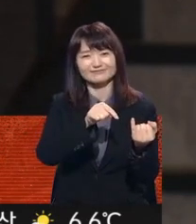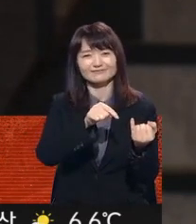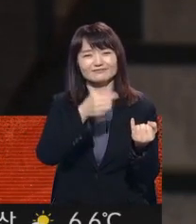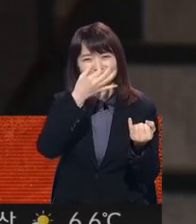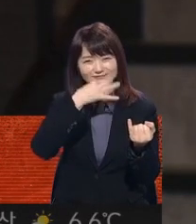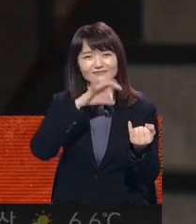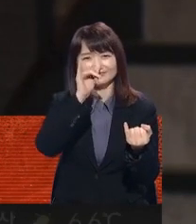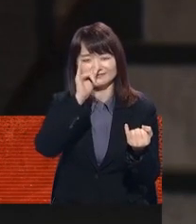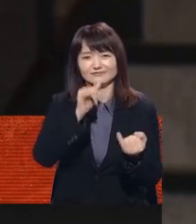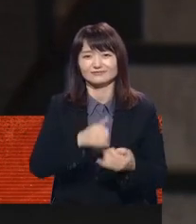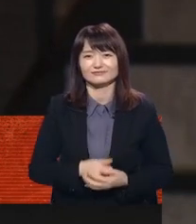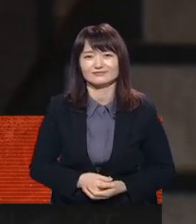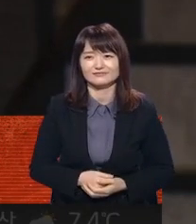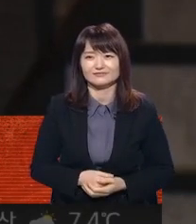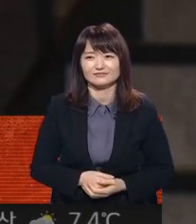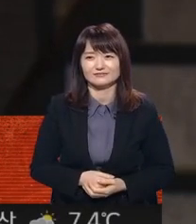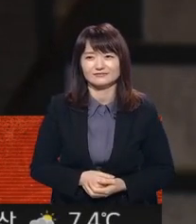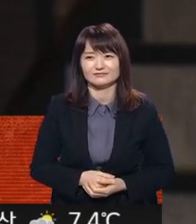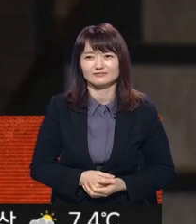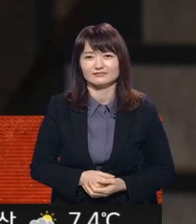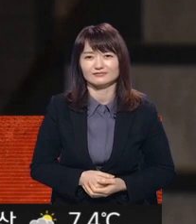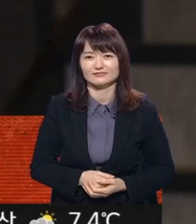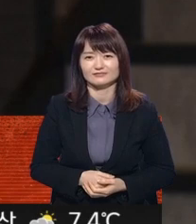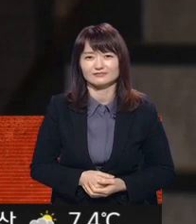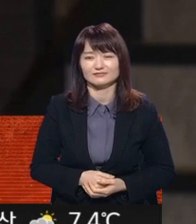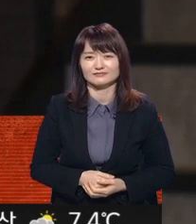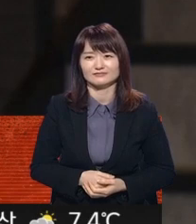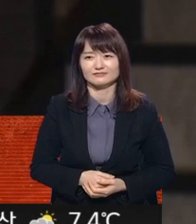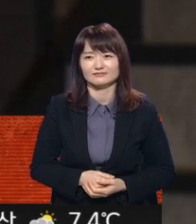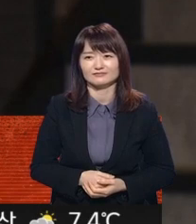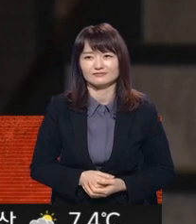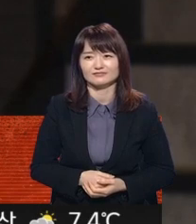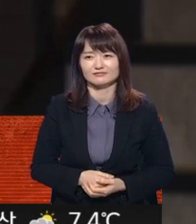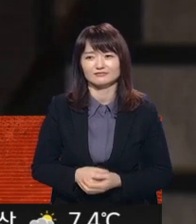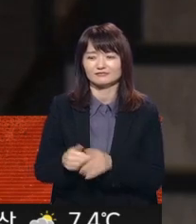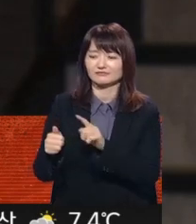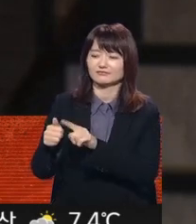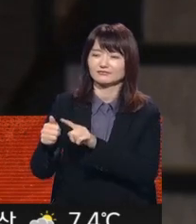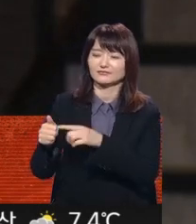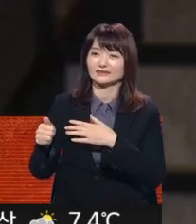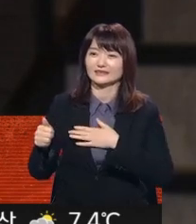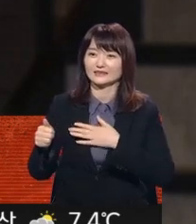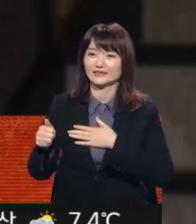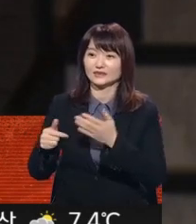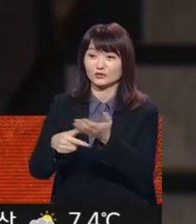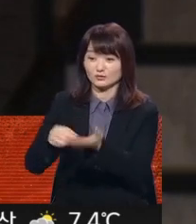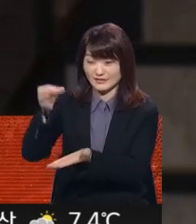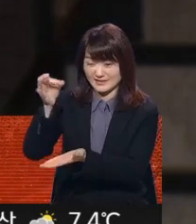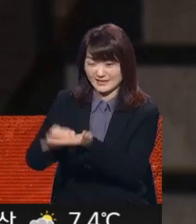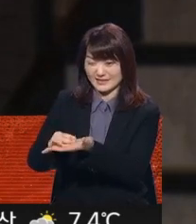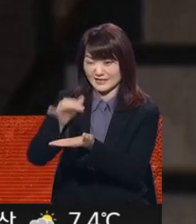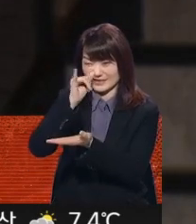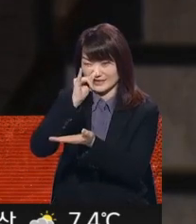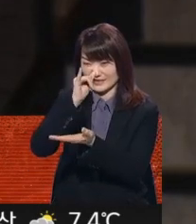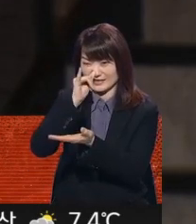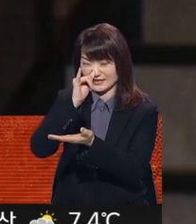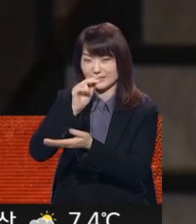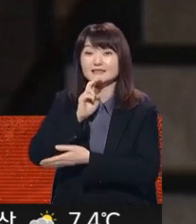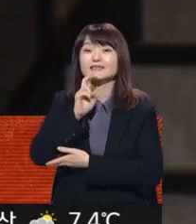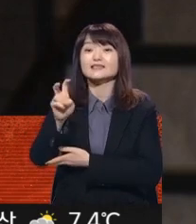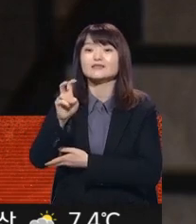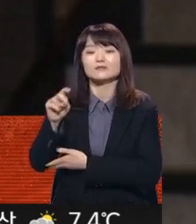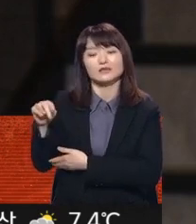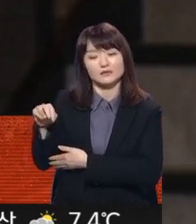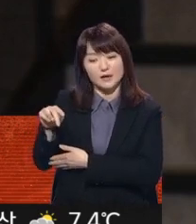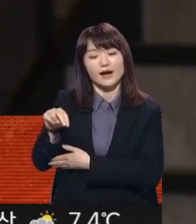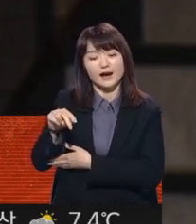있는 것이거든요. 그다음에 이제 이 사람 같이 만약에 야, 뭐 내가 싸게 사놓은 쿠폰 있으니까 20분 걸어가서 우리가 눈 오는 날 가자. 그럴 바에는